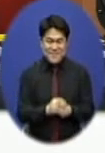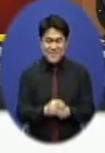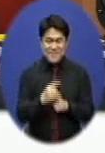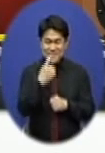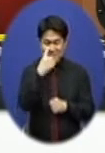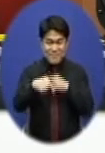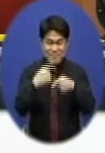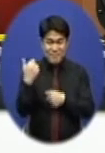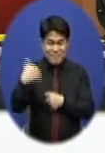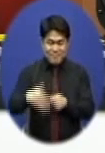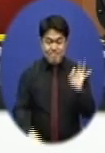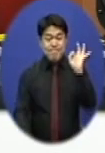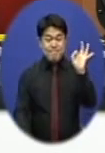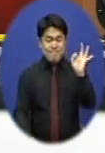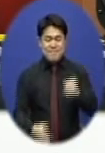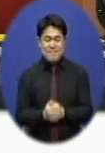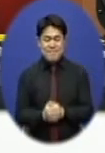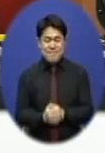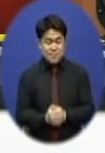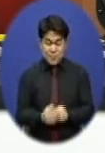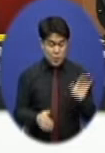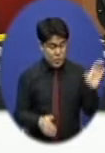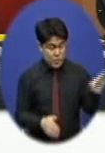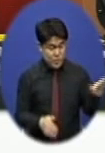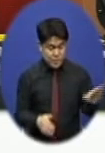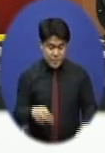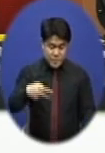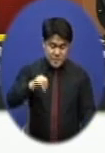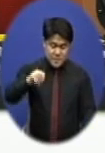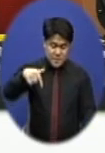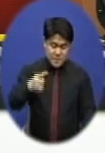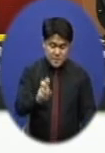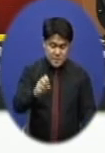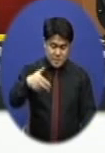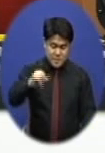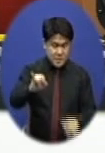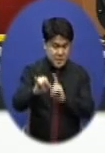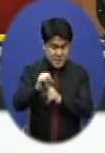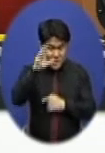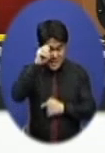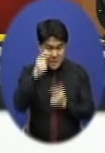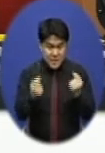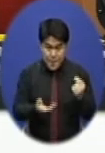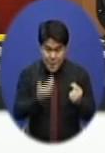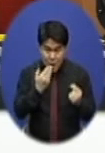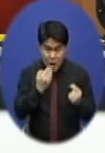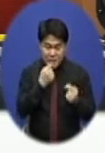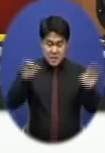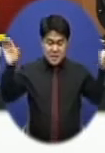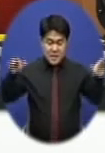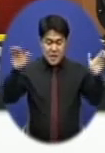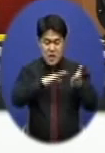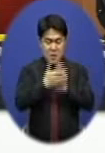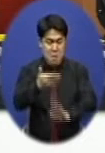수화 부탁드립니다. 네. 네. 서정우 씨. 네. 시금치와 하고 달걀을 먹으면 천사가 된다는